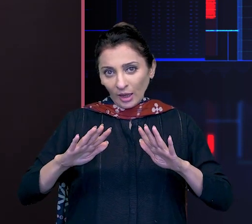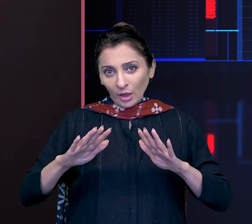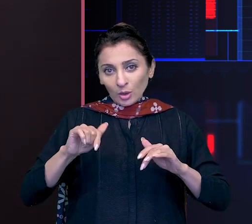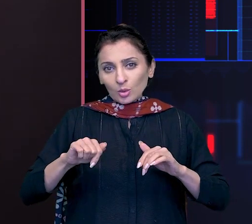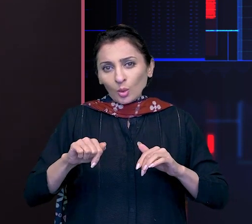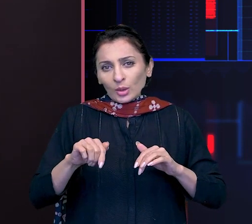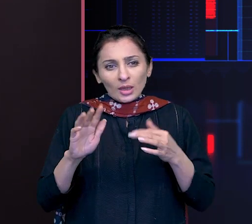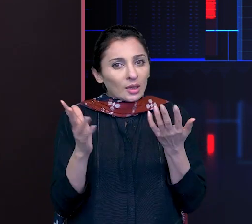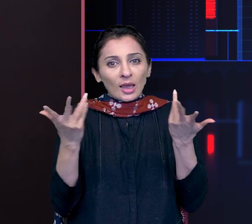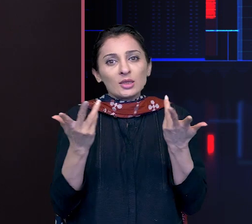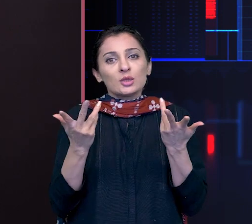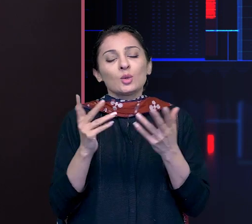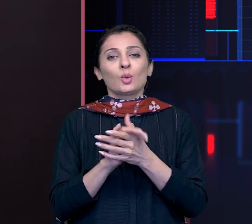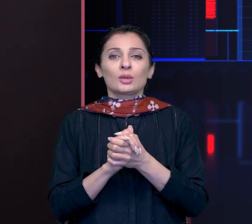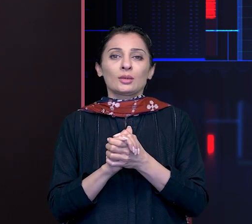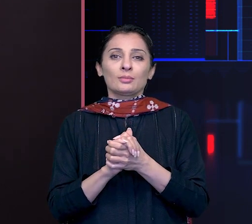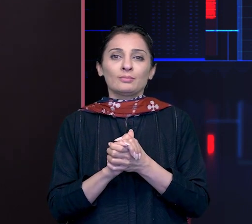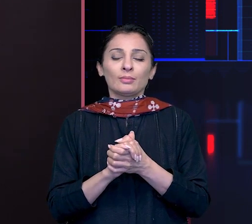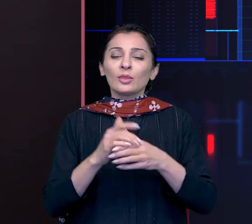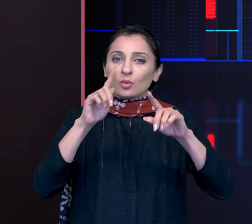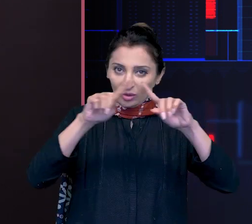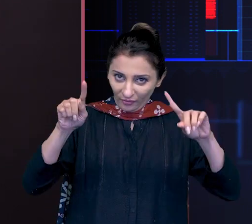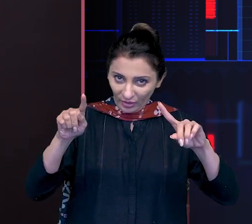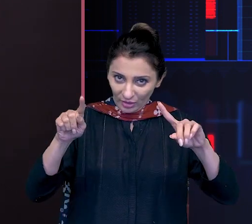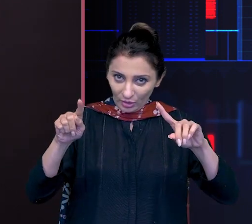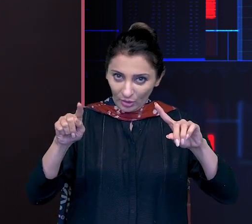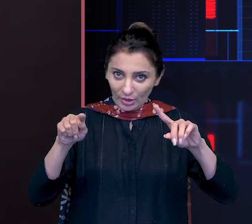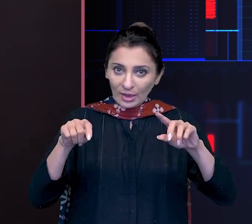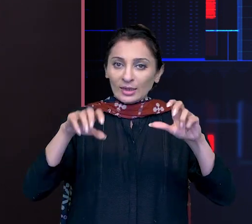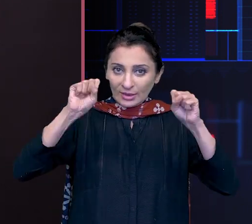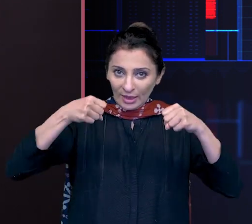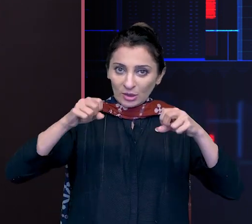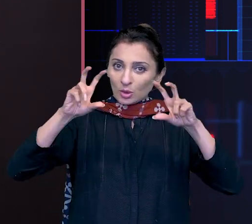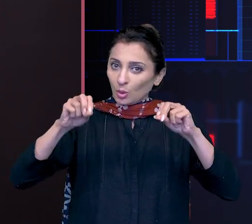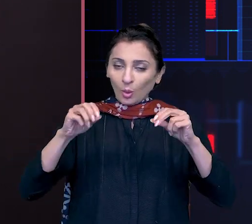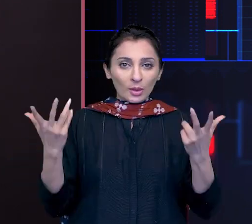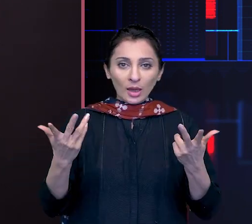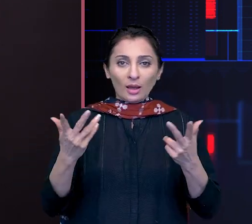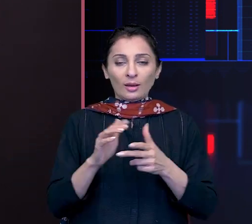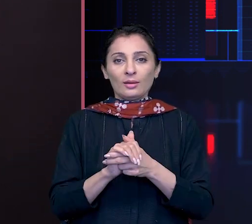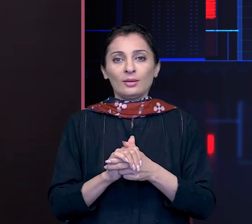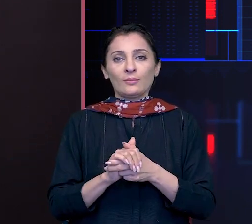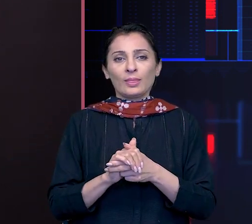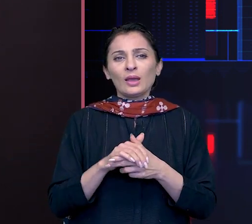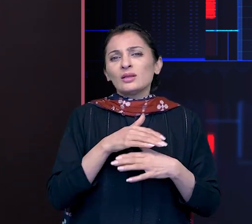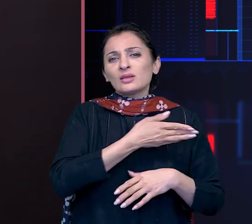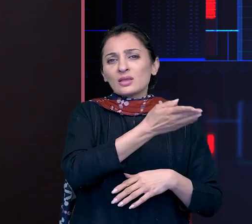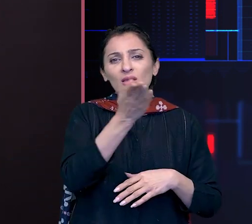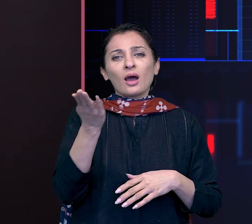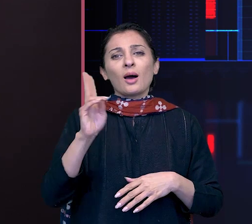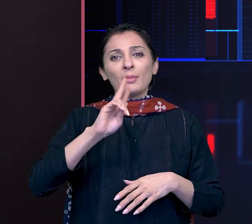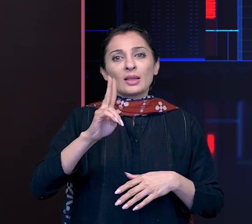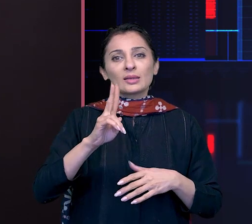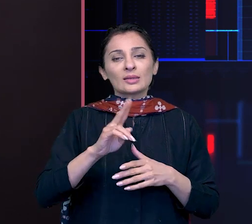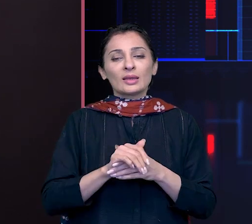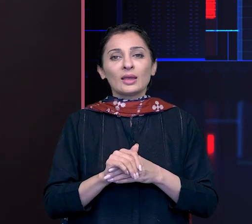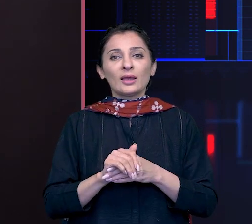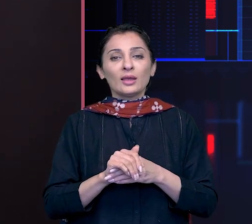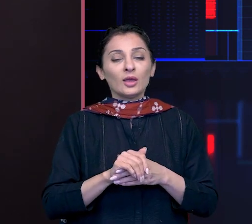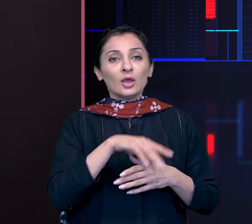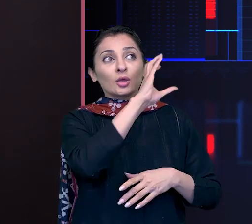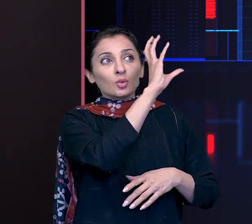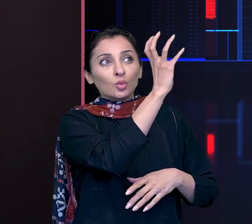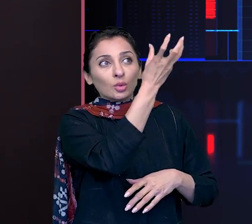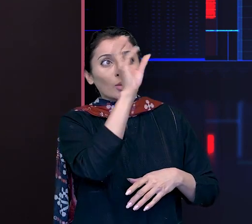मुख्तलिफ होगी, क्या वो हमारी जैसी होगी। आम ज़ुबान में जिस तरह लोग बात करते हैं कि एलियंस एग्जिस्ट करते हैं यूनिवर्स में या नहीं करते